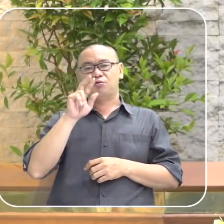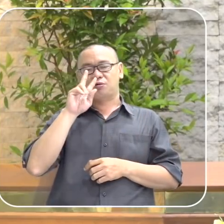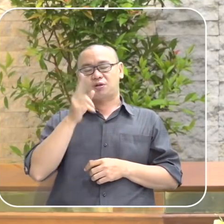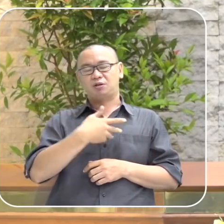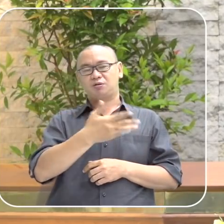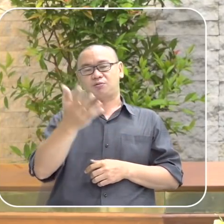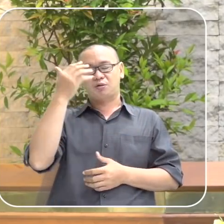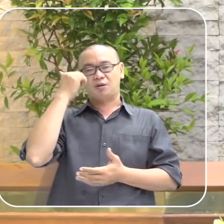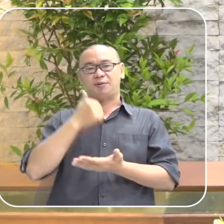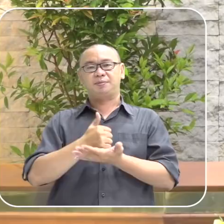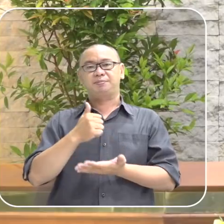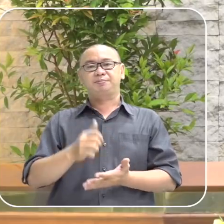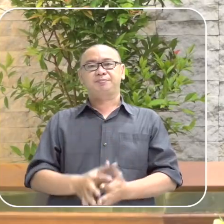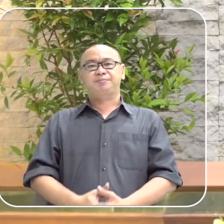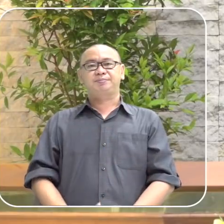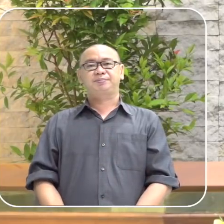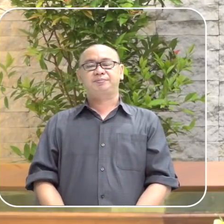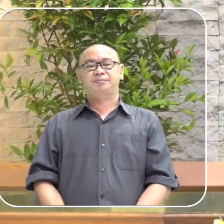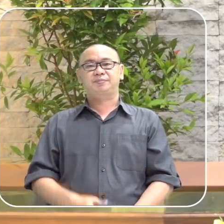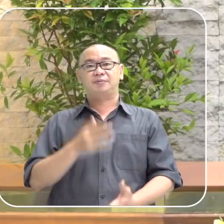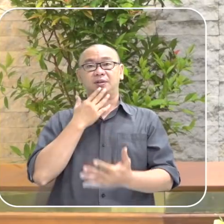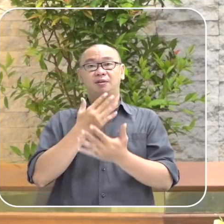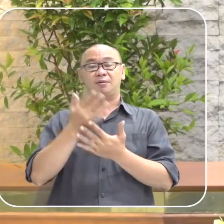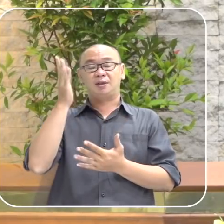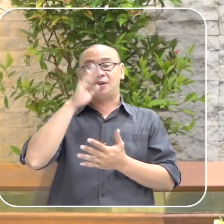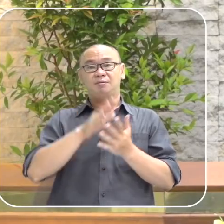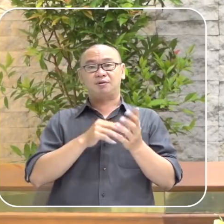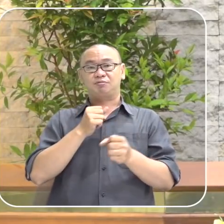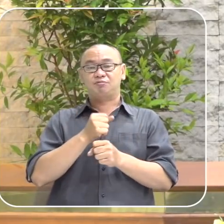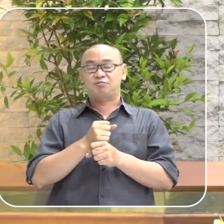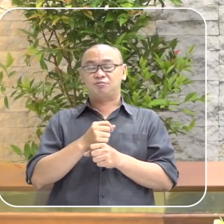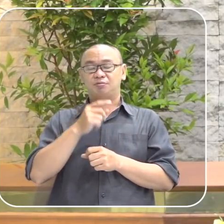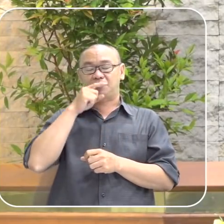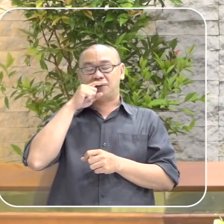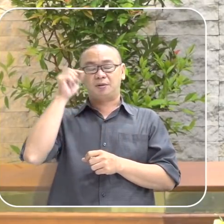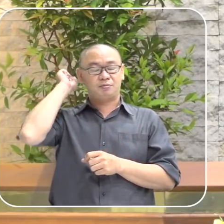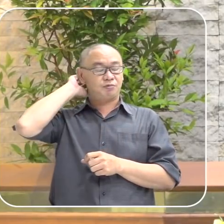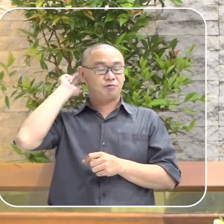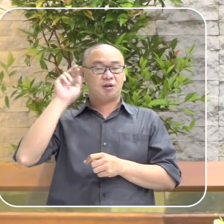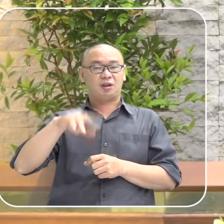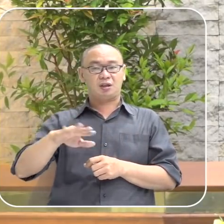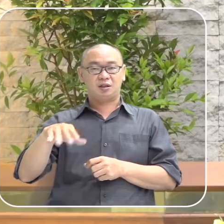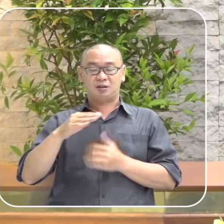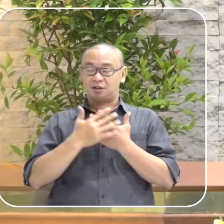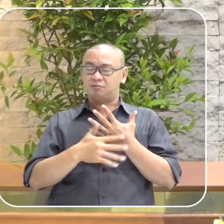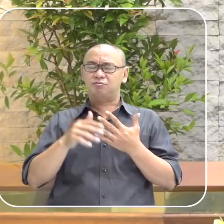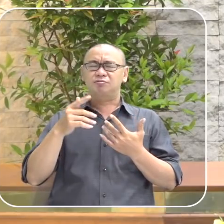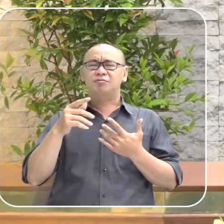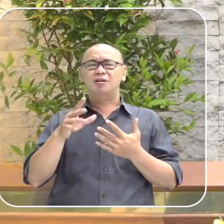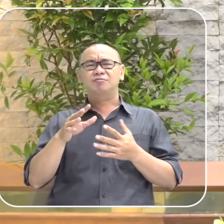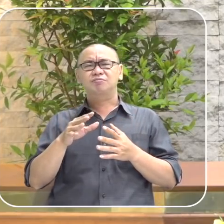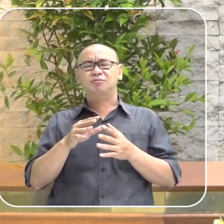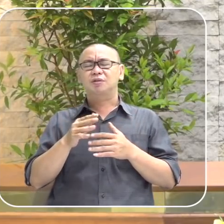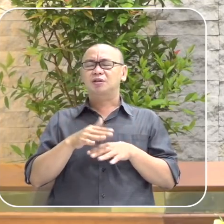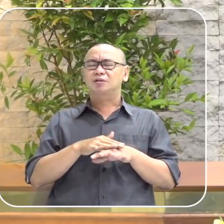Selamat hari Minggu, Bapak, Ibu, Saudara, dan anak-anakku terkasih. tidak terasa kita sudah sampai pada